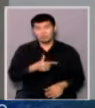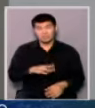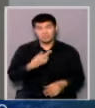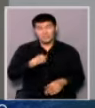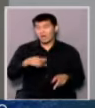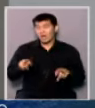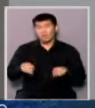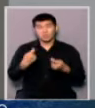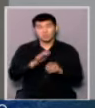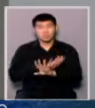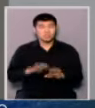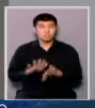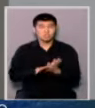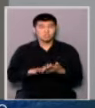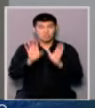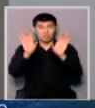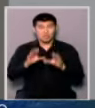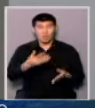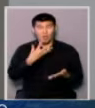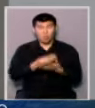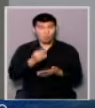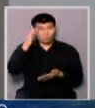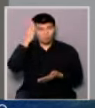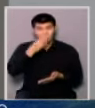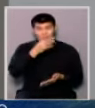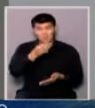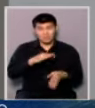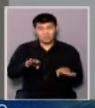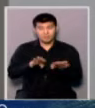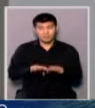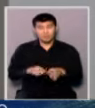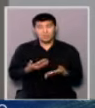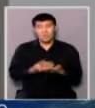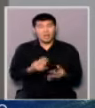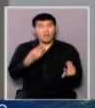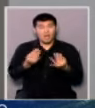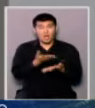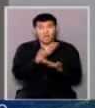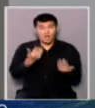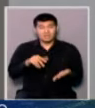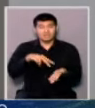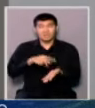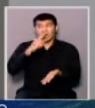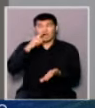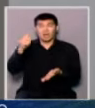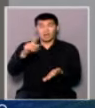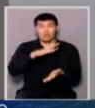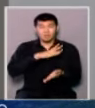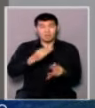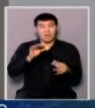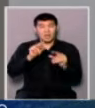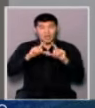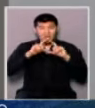не нарушал никаких законов, а только излагал свои мысли. Так как микрофона на собрании не было, и я сидел подальше от нее,